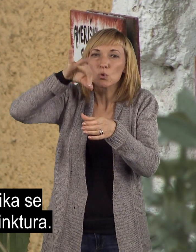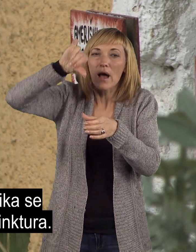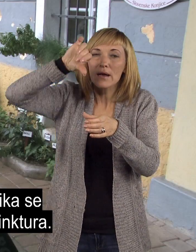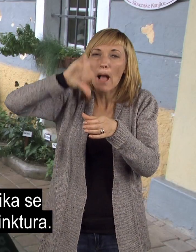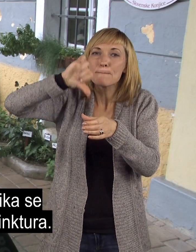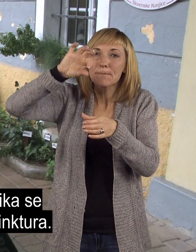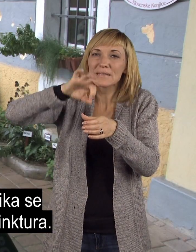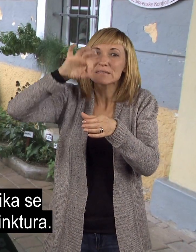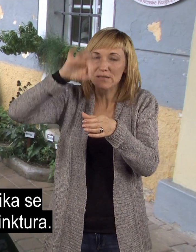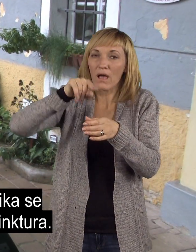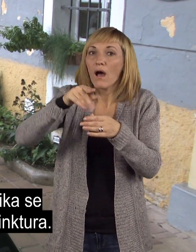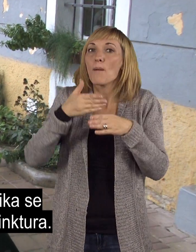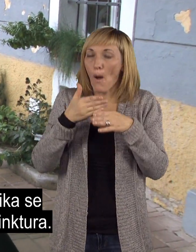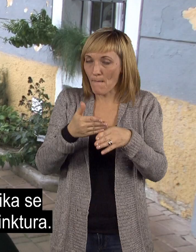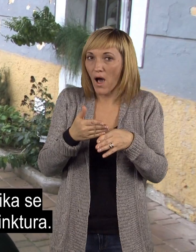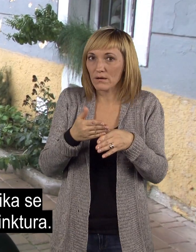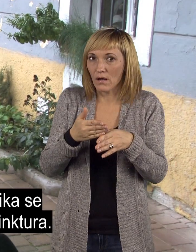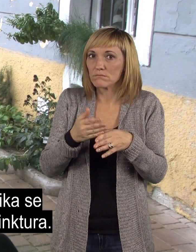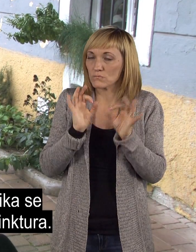zelo zdravilna in uporabna,